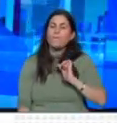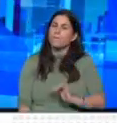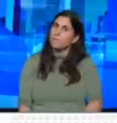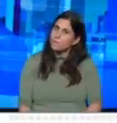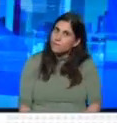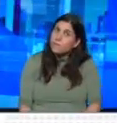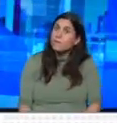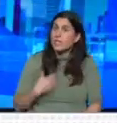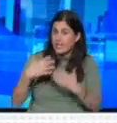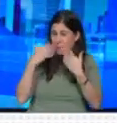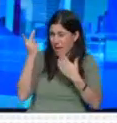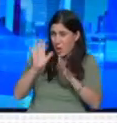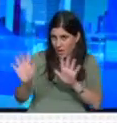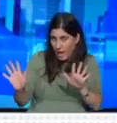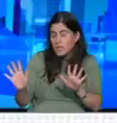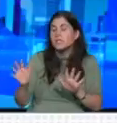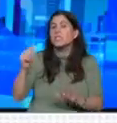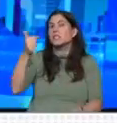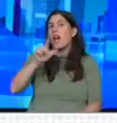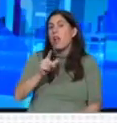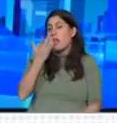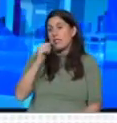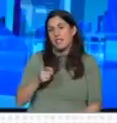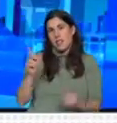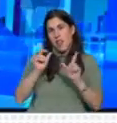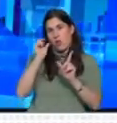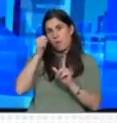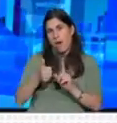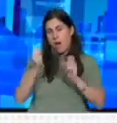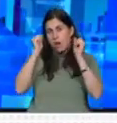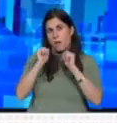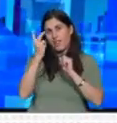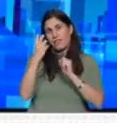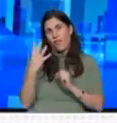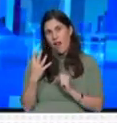אספר לכם יותר מזה, גל היה אמור לחגוג מחר יום הולדת 24.